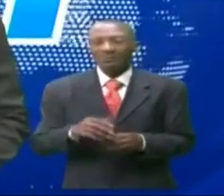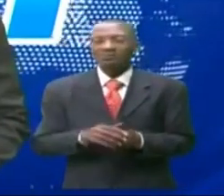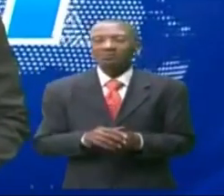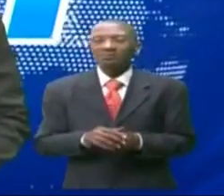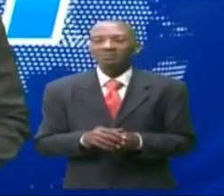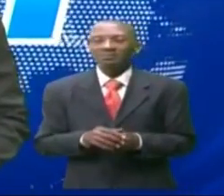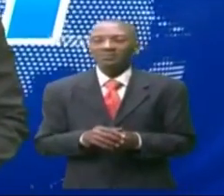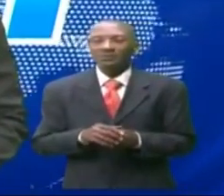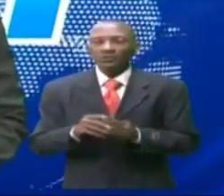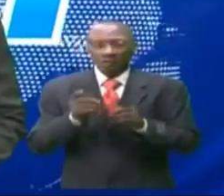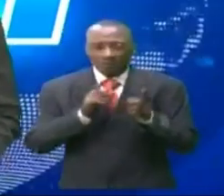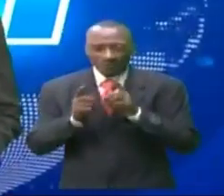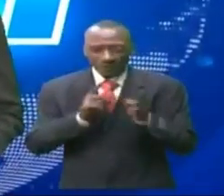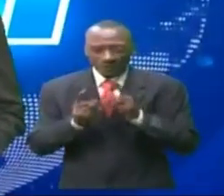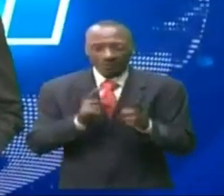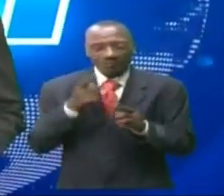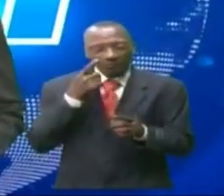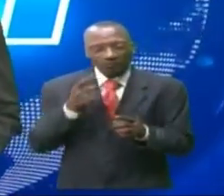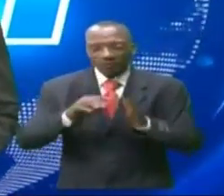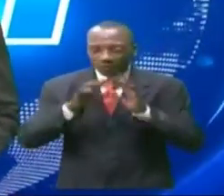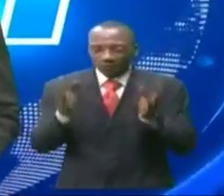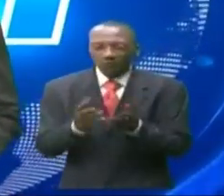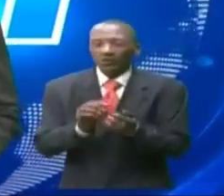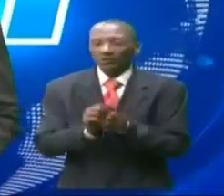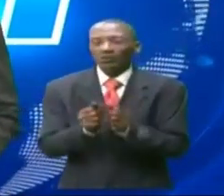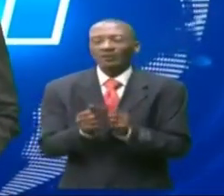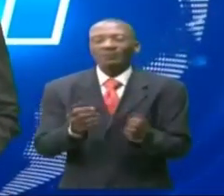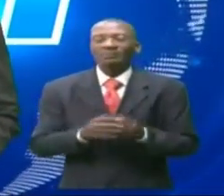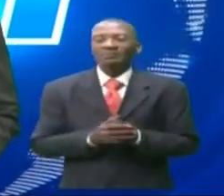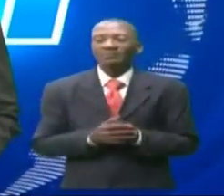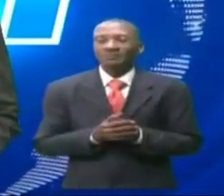Un reportage de Nana Nawej et Yvette Mankuntima.